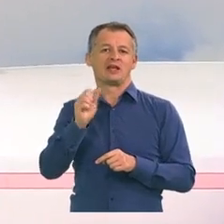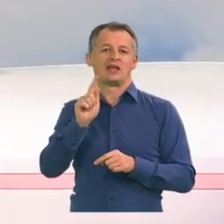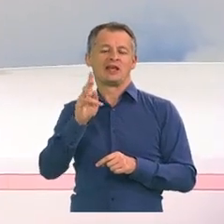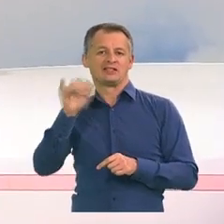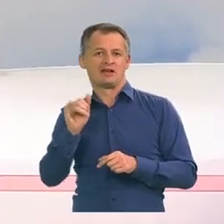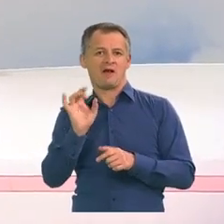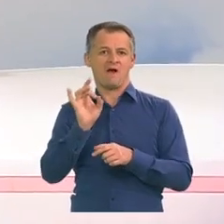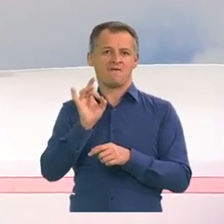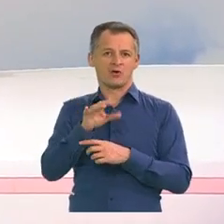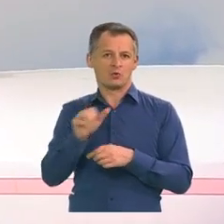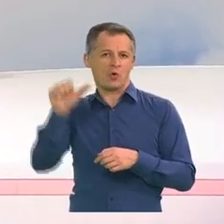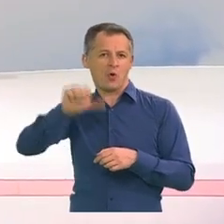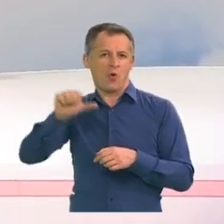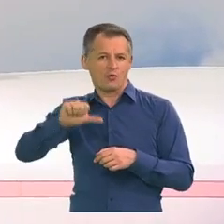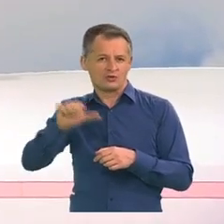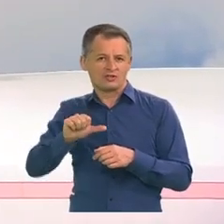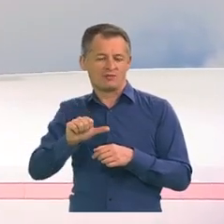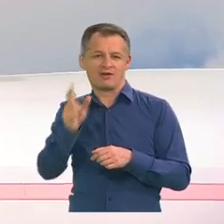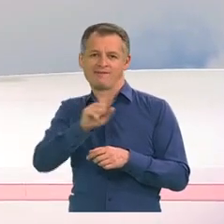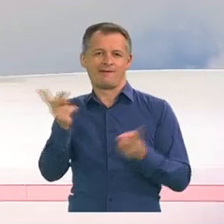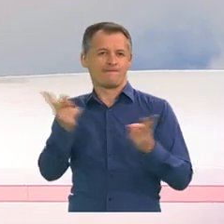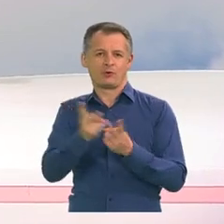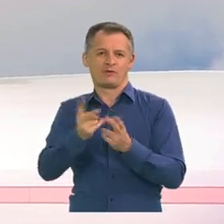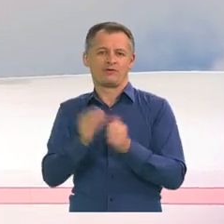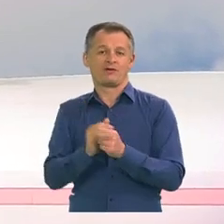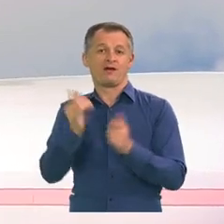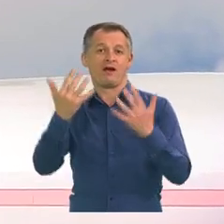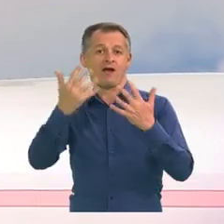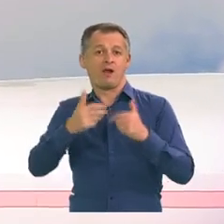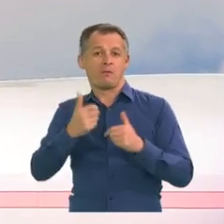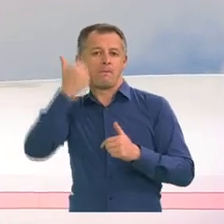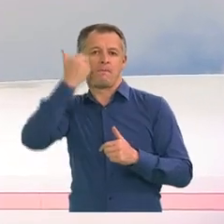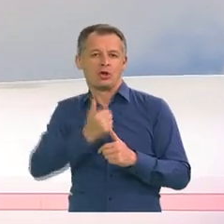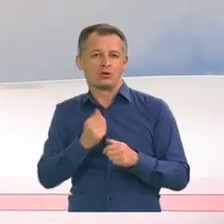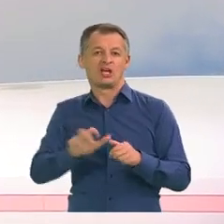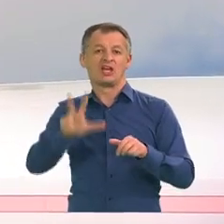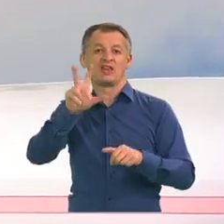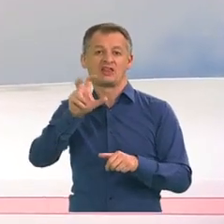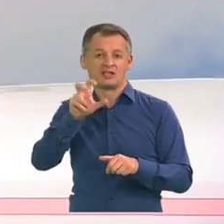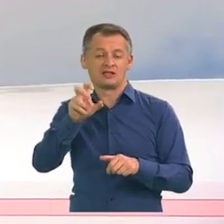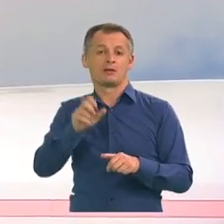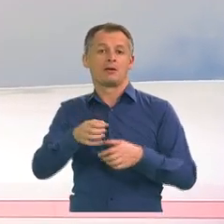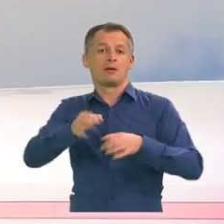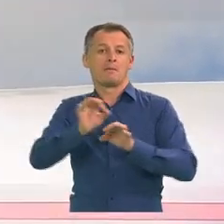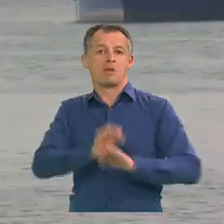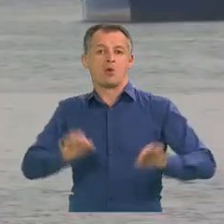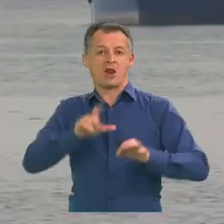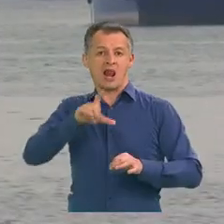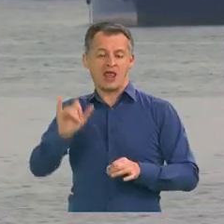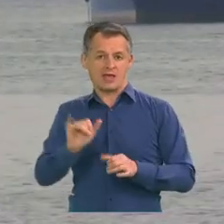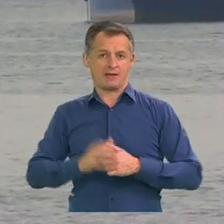combustibilul neconform, iar acum paguba calculată de procurorii de ICOD ajunge la peste 30 de milioane de lei.